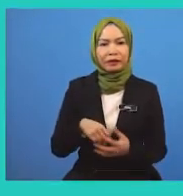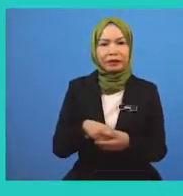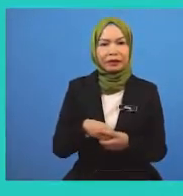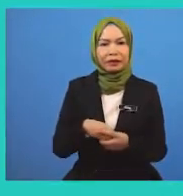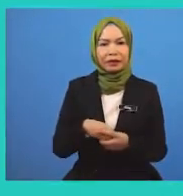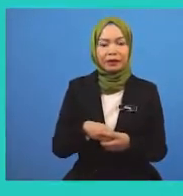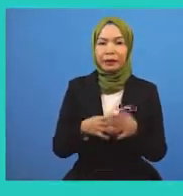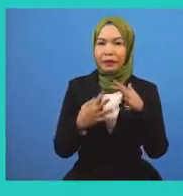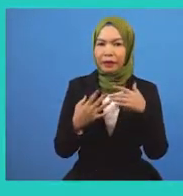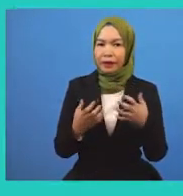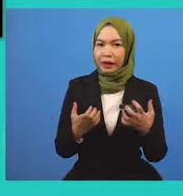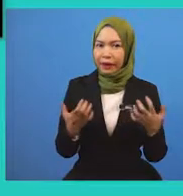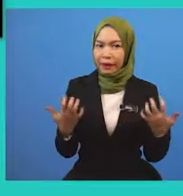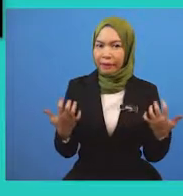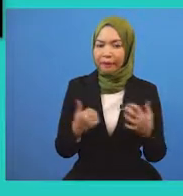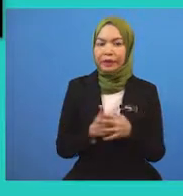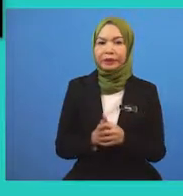pembakaran bahan api,